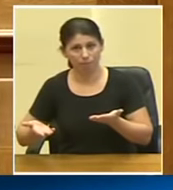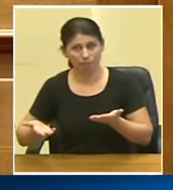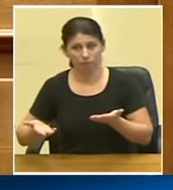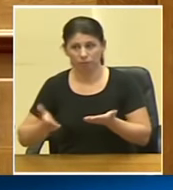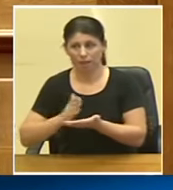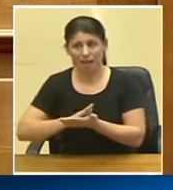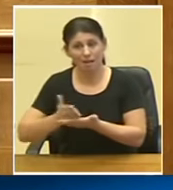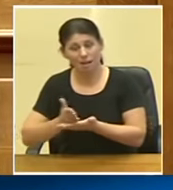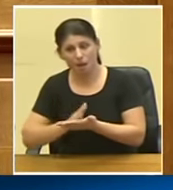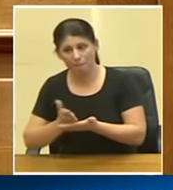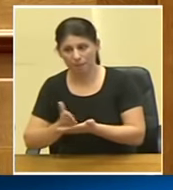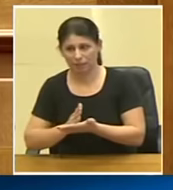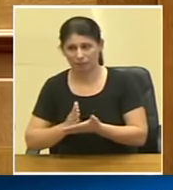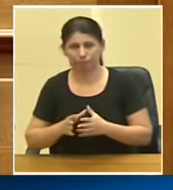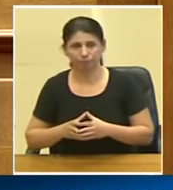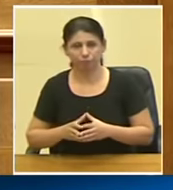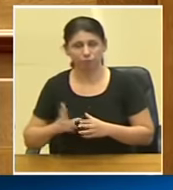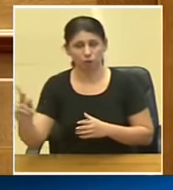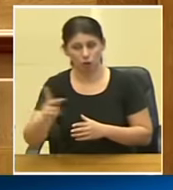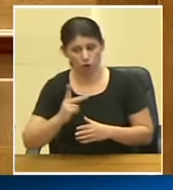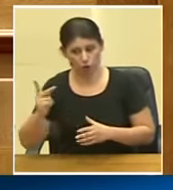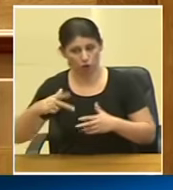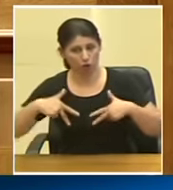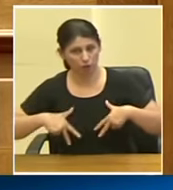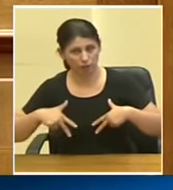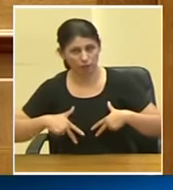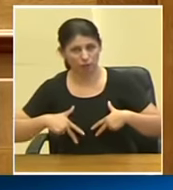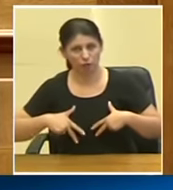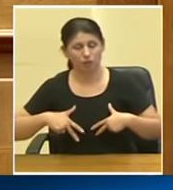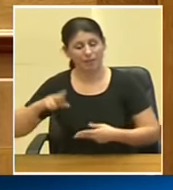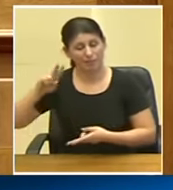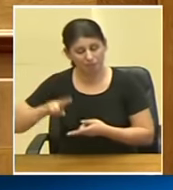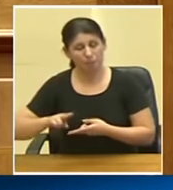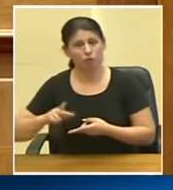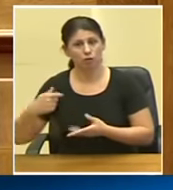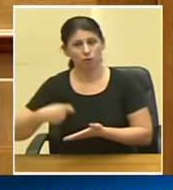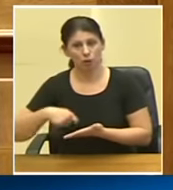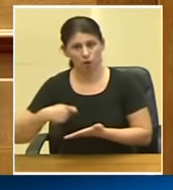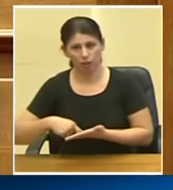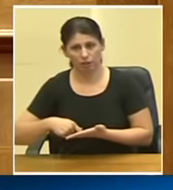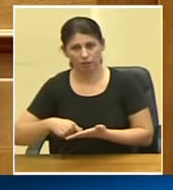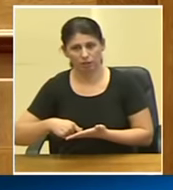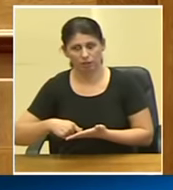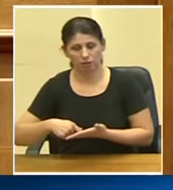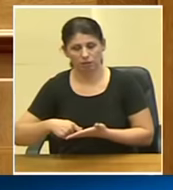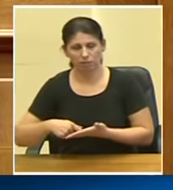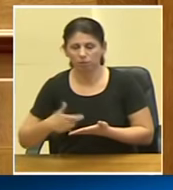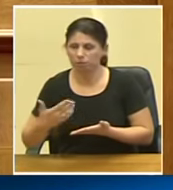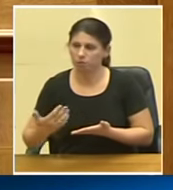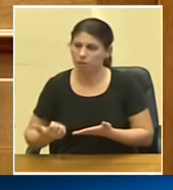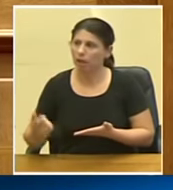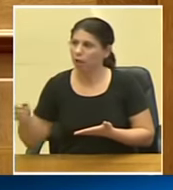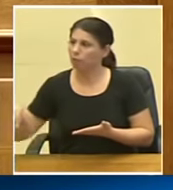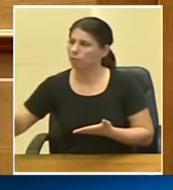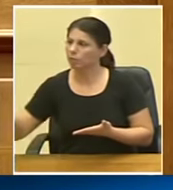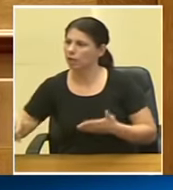ανάμεσα στο κοινωνικό κράτος και στη μείωση της φορολογίας και μια